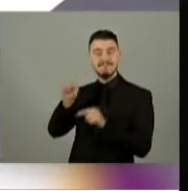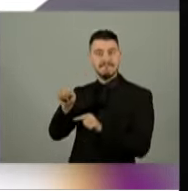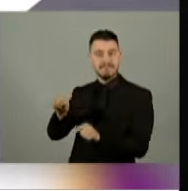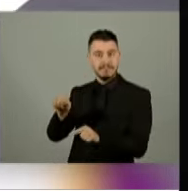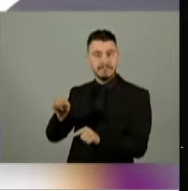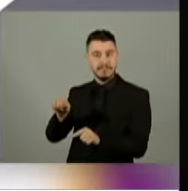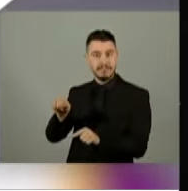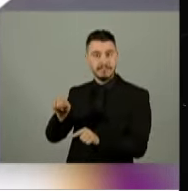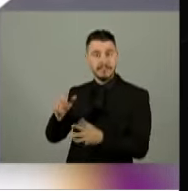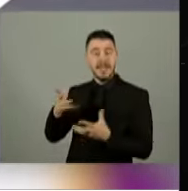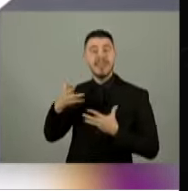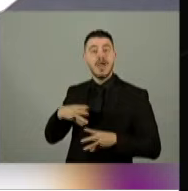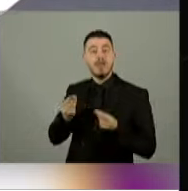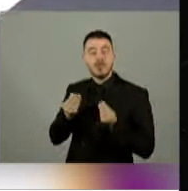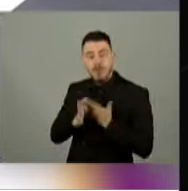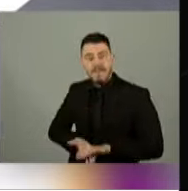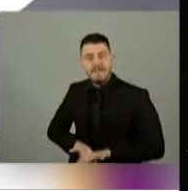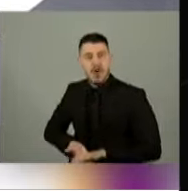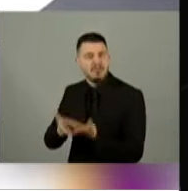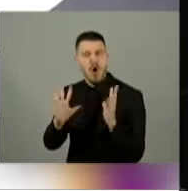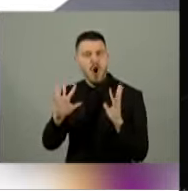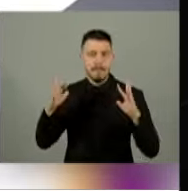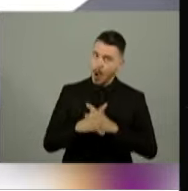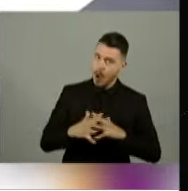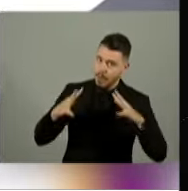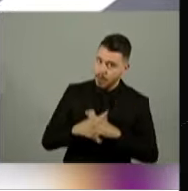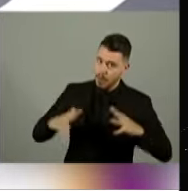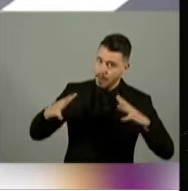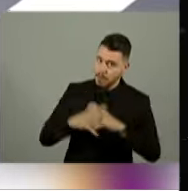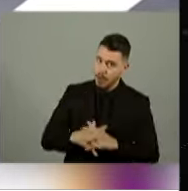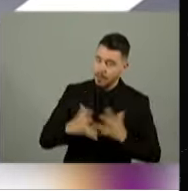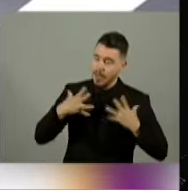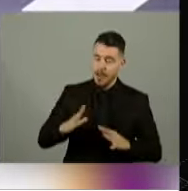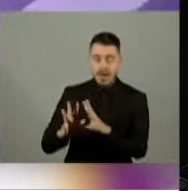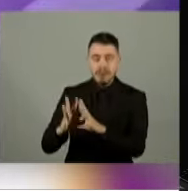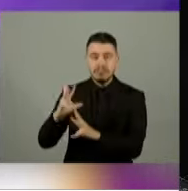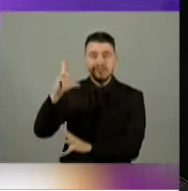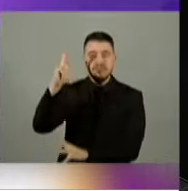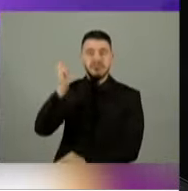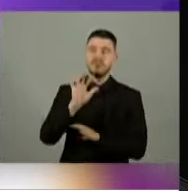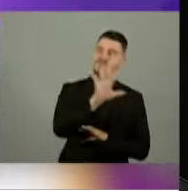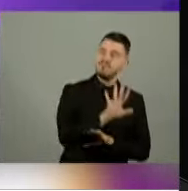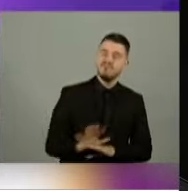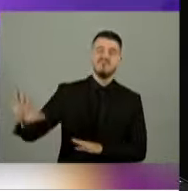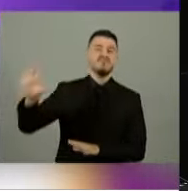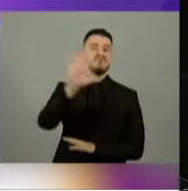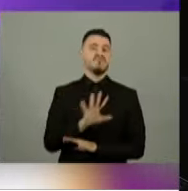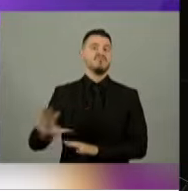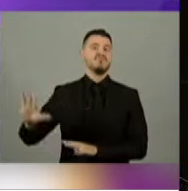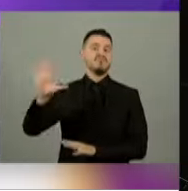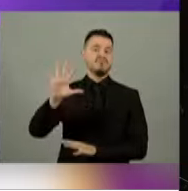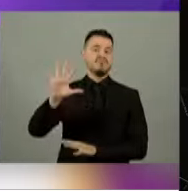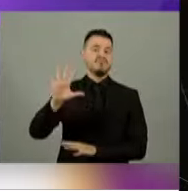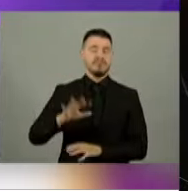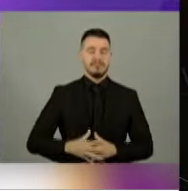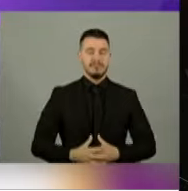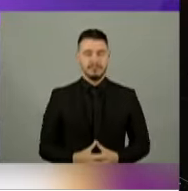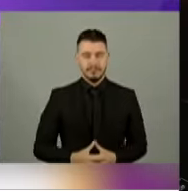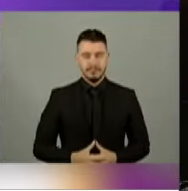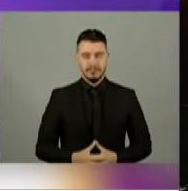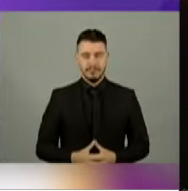τις διαρροές και τις αποχωρήσεις των στελεχών, πραγματικά δεν ξέρω αν μπορεί αυτό που ήταν ο ΣΥΡΙΖΑ να ξανασυγκροτηθεί